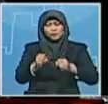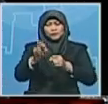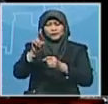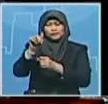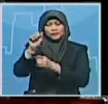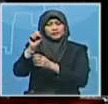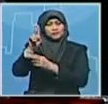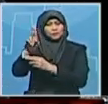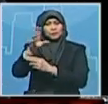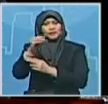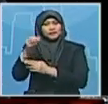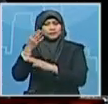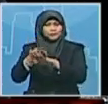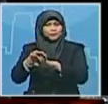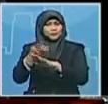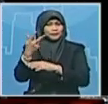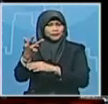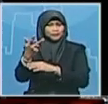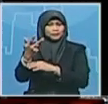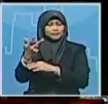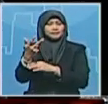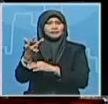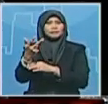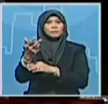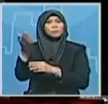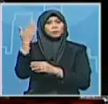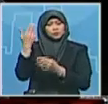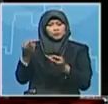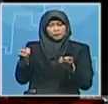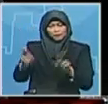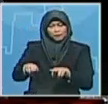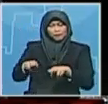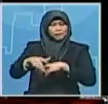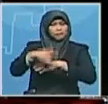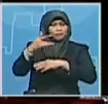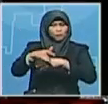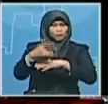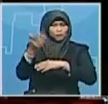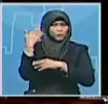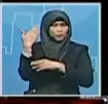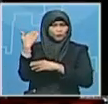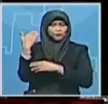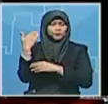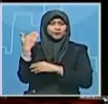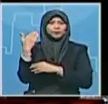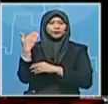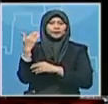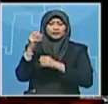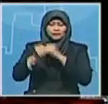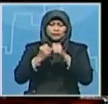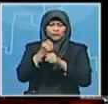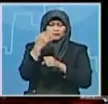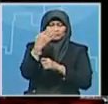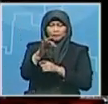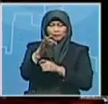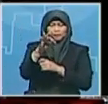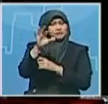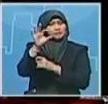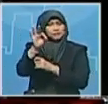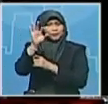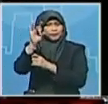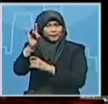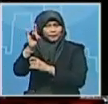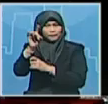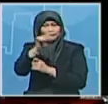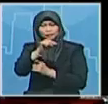juga Batu Tiga. Kalau kita melihat perjanjian awal dulu, tol ini ialah daripada 1988